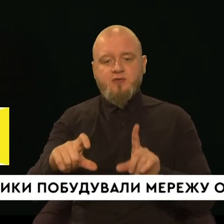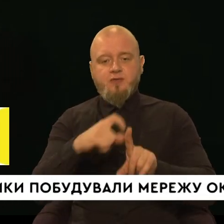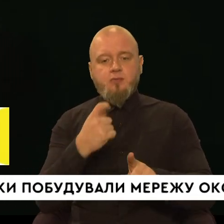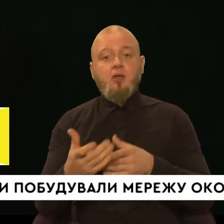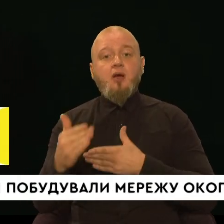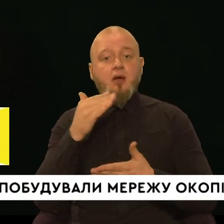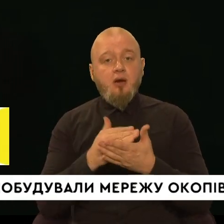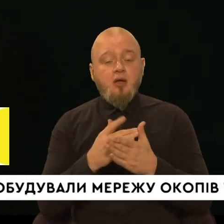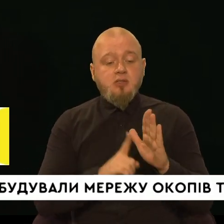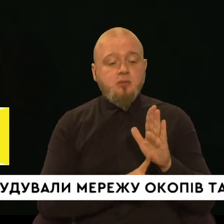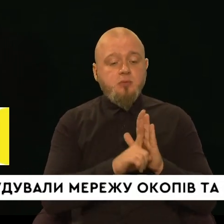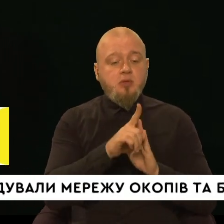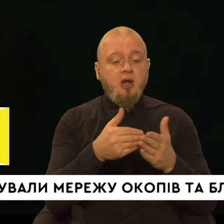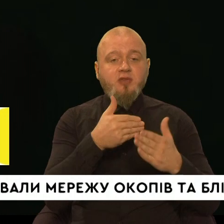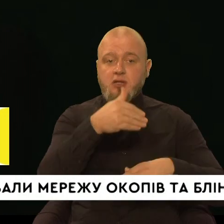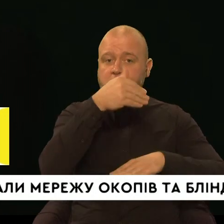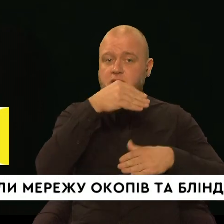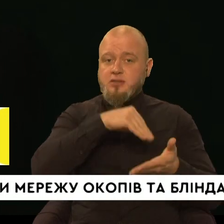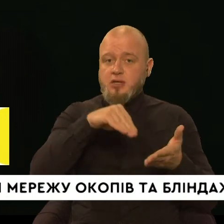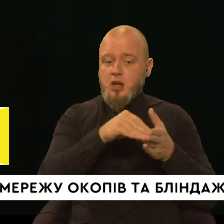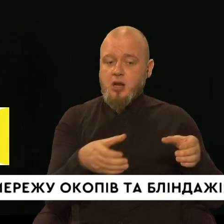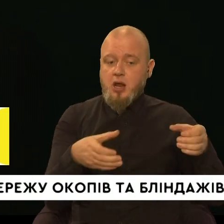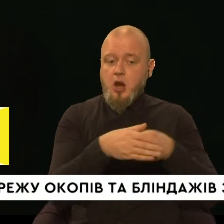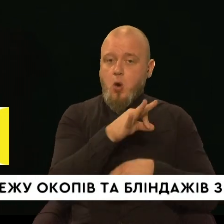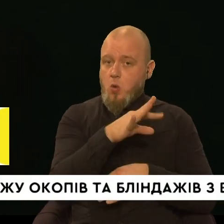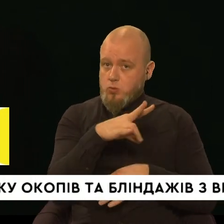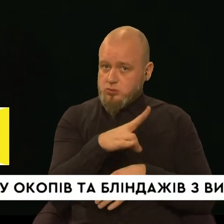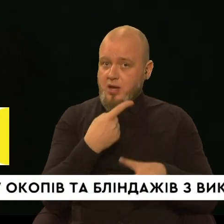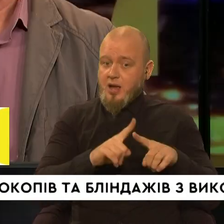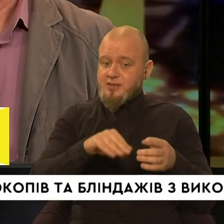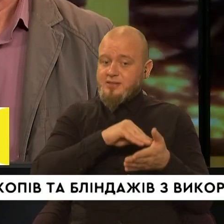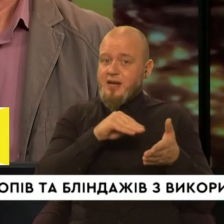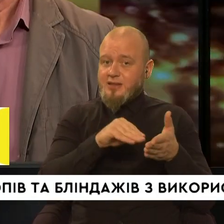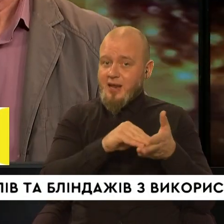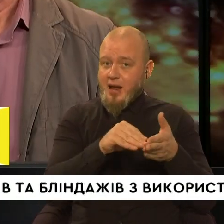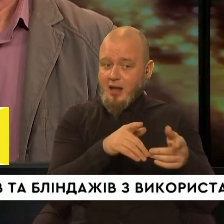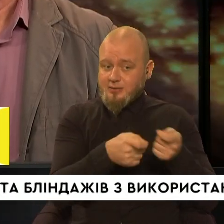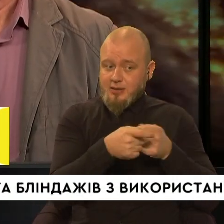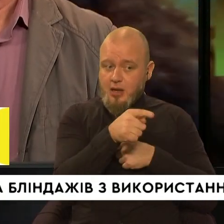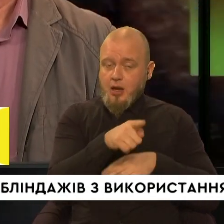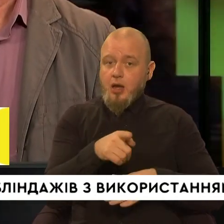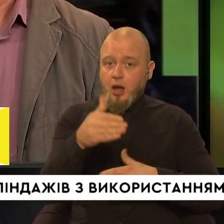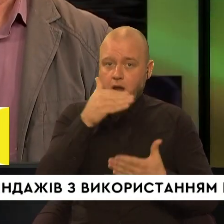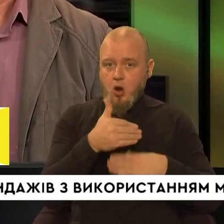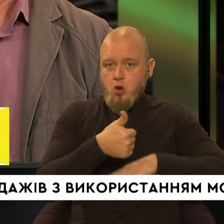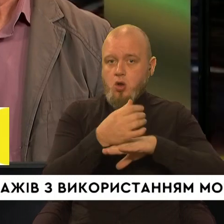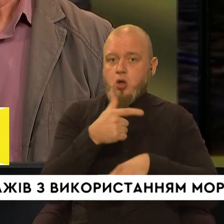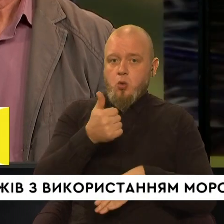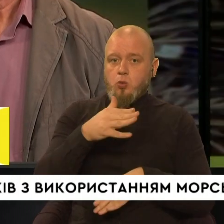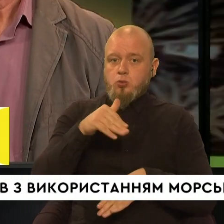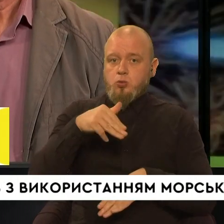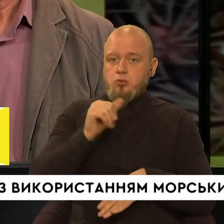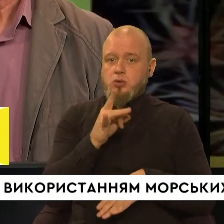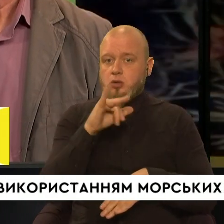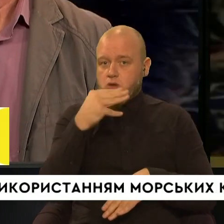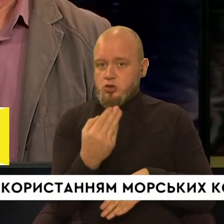відповідь якраз спочатку від секретаріату Організації Об'єднаних Націй, а цей секретаріат якраз і очолює Гутерреш. Тобто